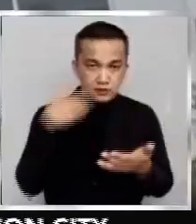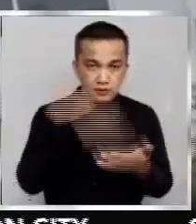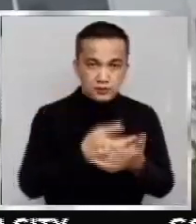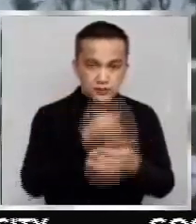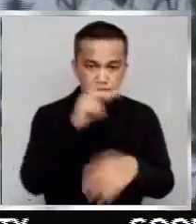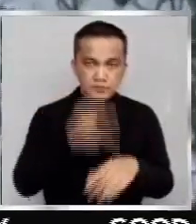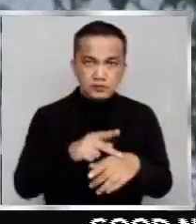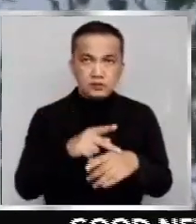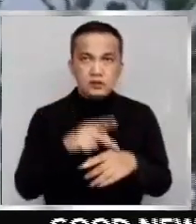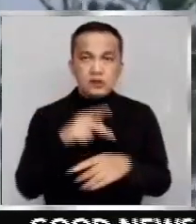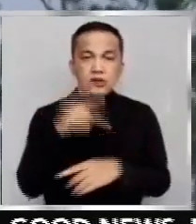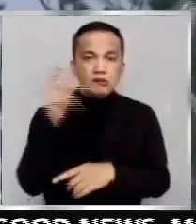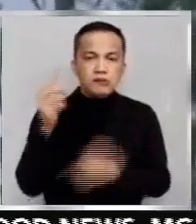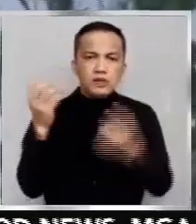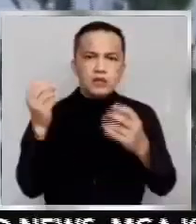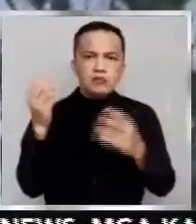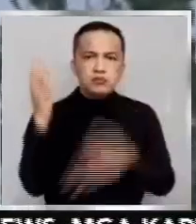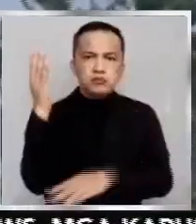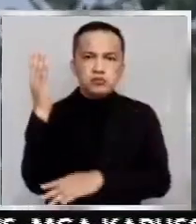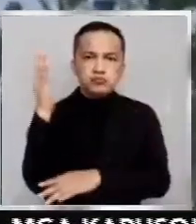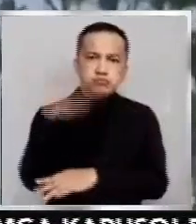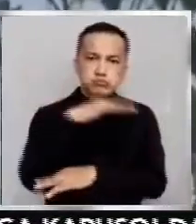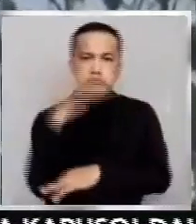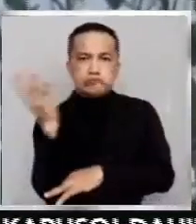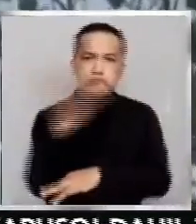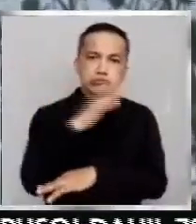ito ang maraming puno roon.